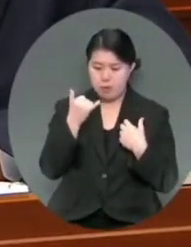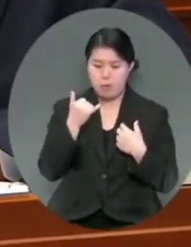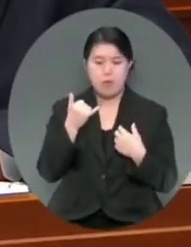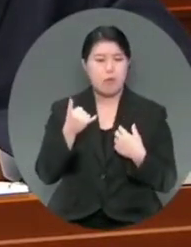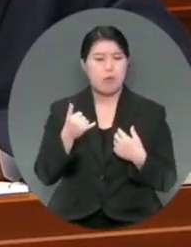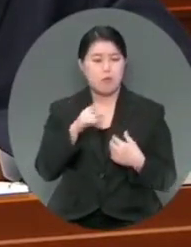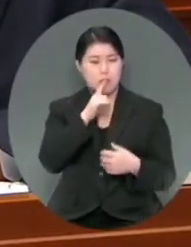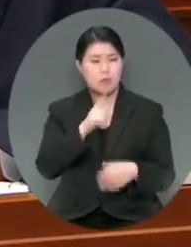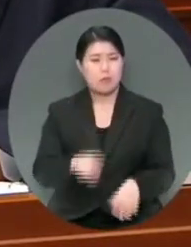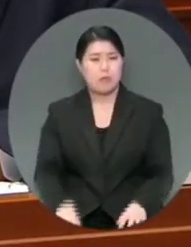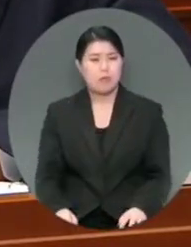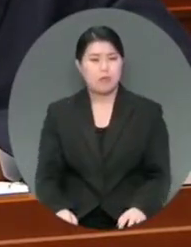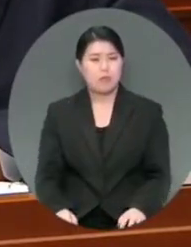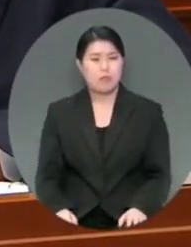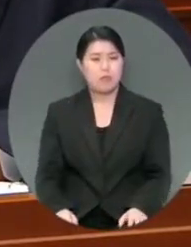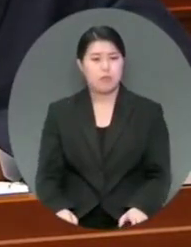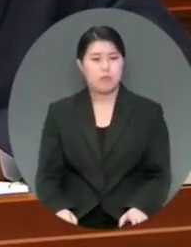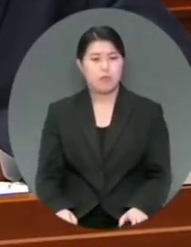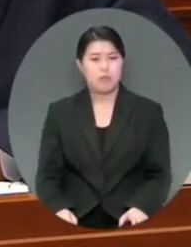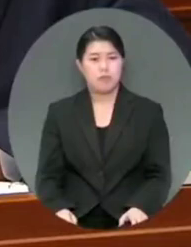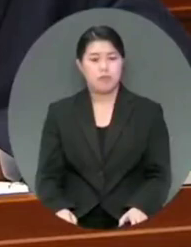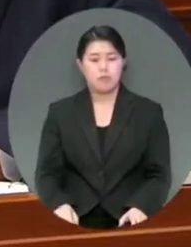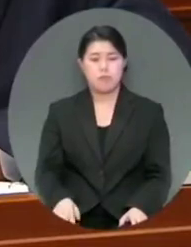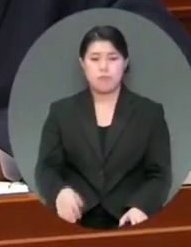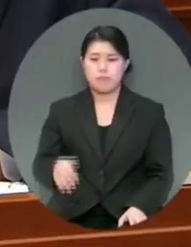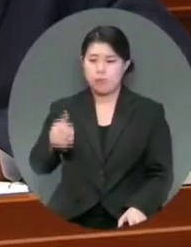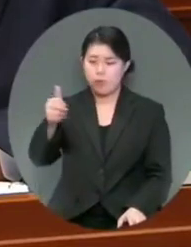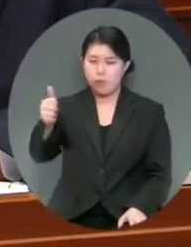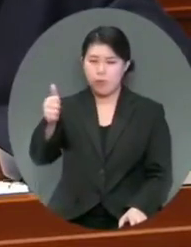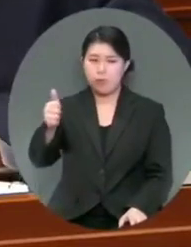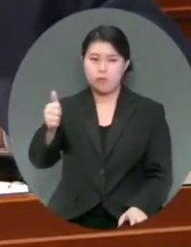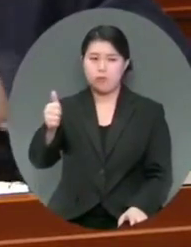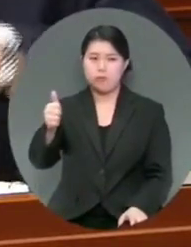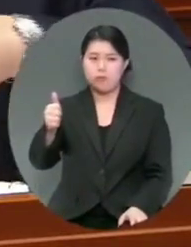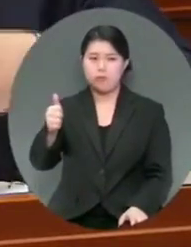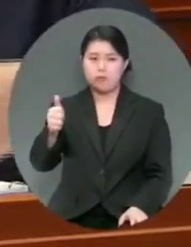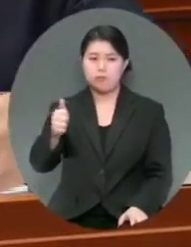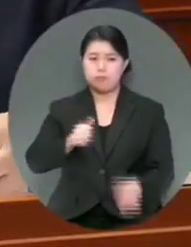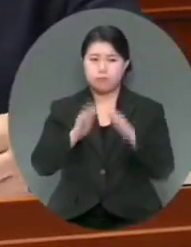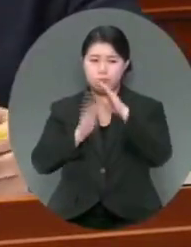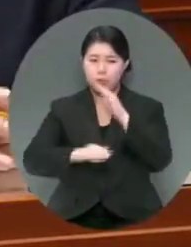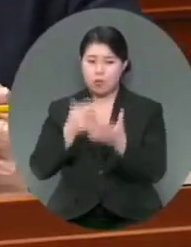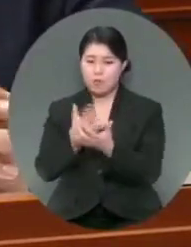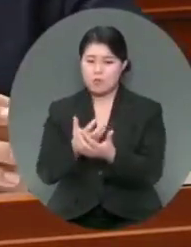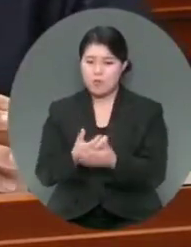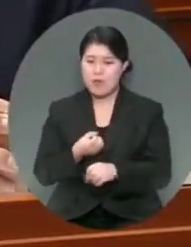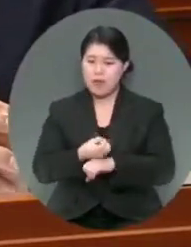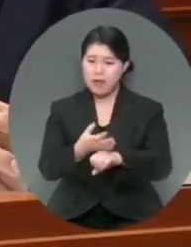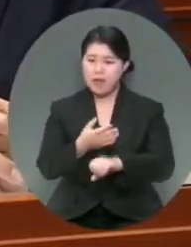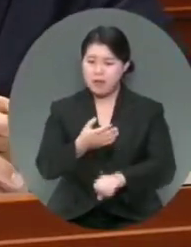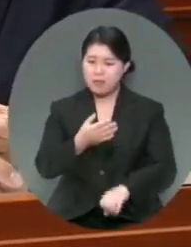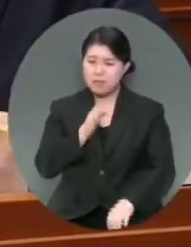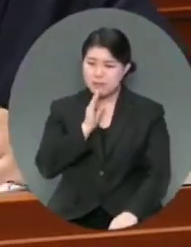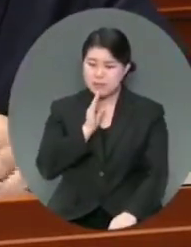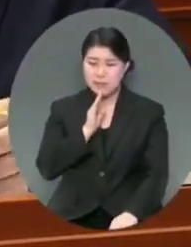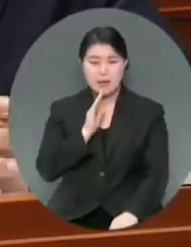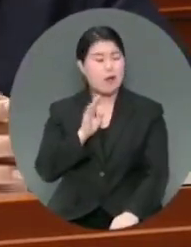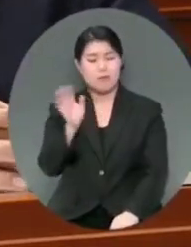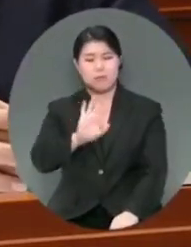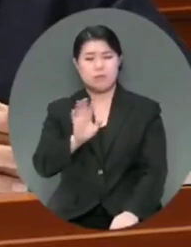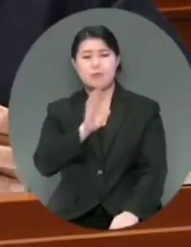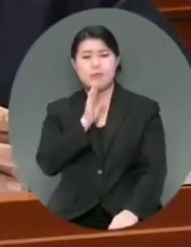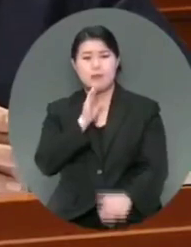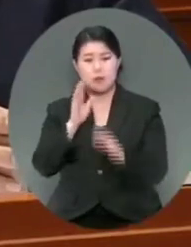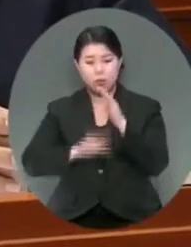하는데 네. 우리 장관께서는 뭐 당연히 공문으로 했을 거라고 생각하시겠죠? 아니, 그게 아니고요.